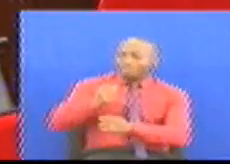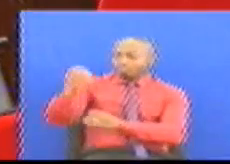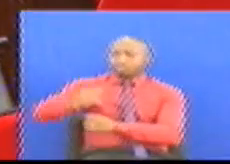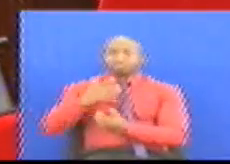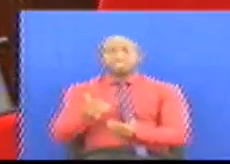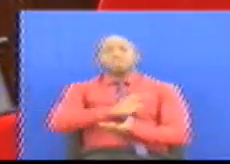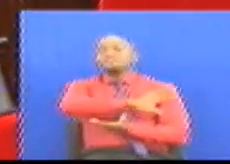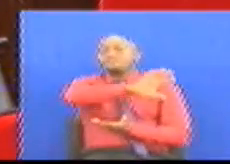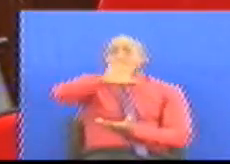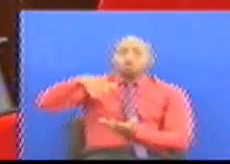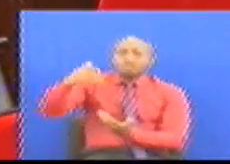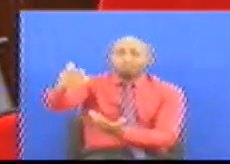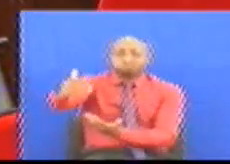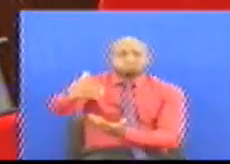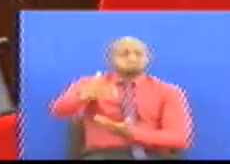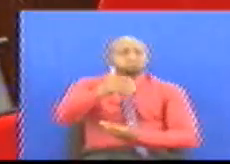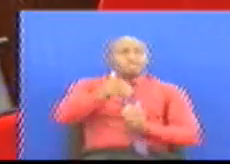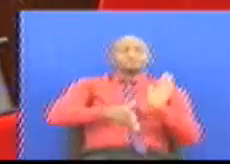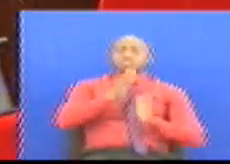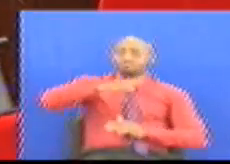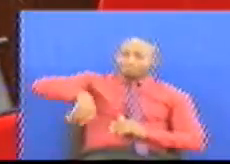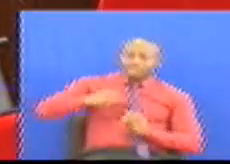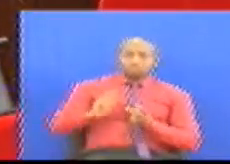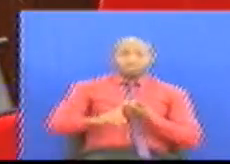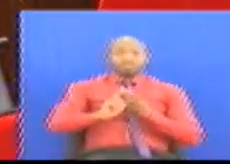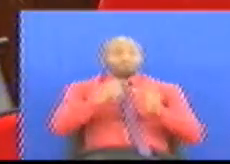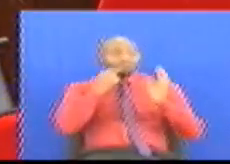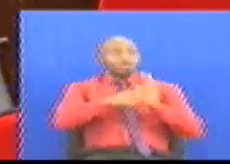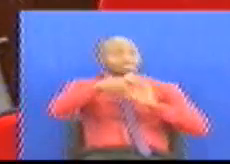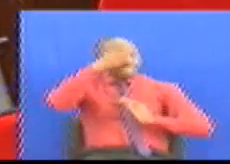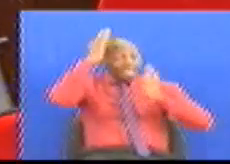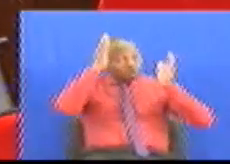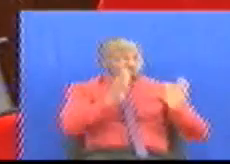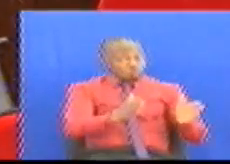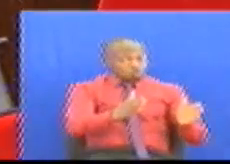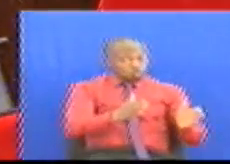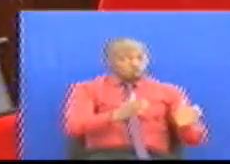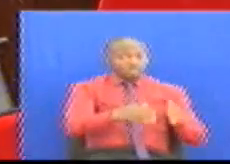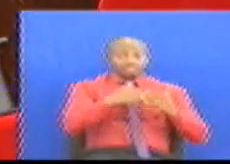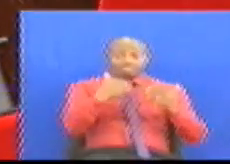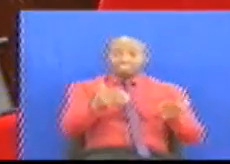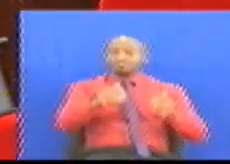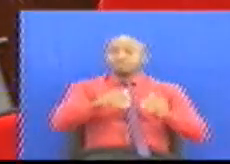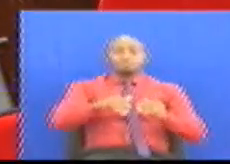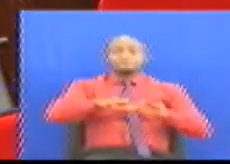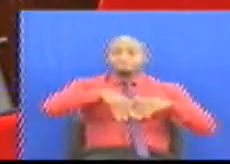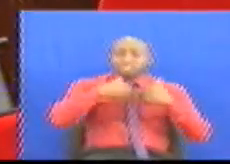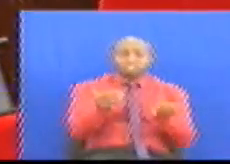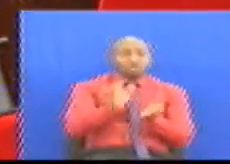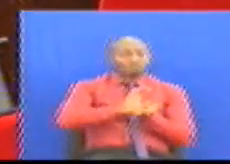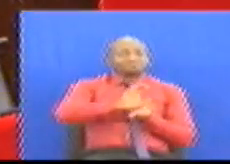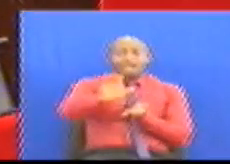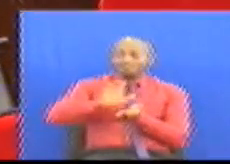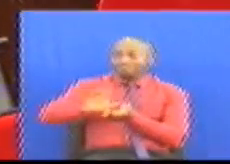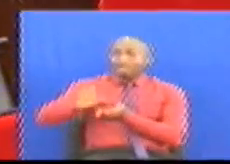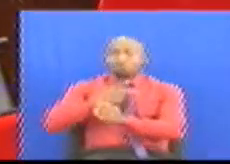mkichukua vyanzo vya mapato kati serikali kuu ina vyanzo vingi vya mapato. Kwa mfano leo hamjaweza kudeploy resource hiyo kubwa mliopo kwenye